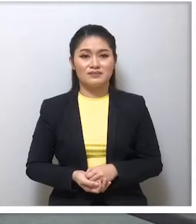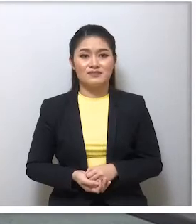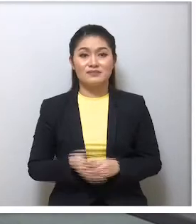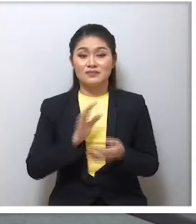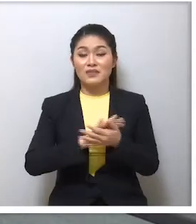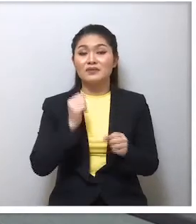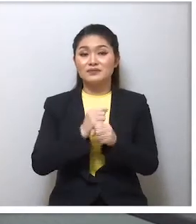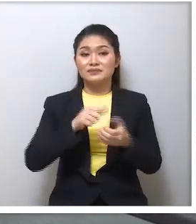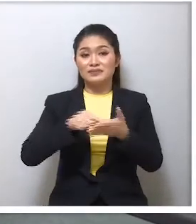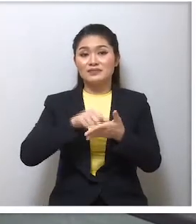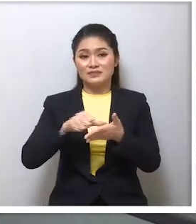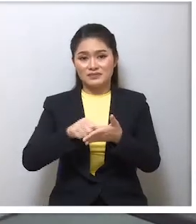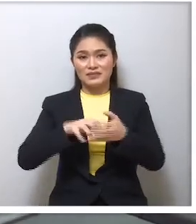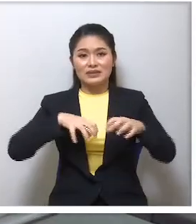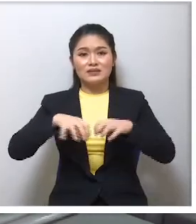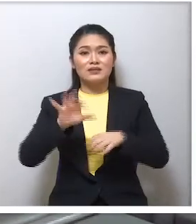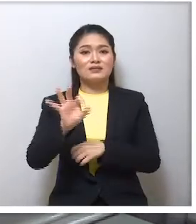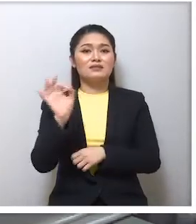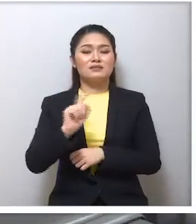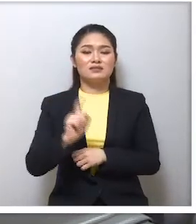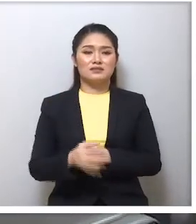เซตค่าเลือกตัวนี้นะครับเลือก